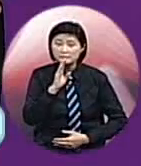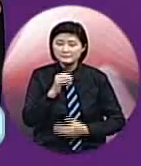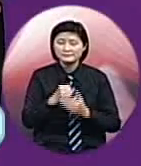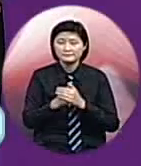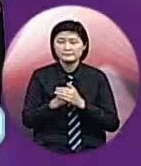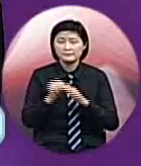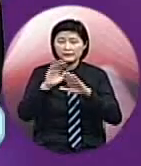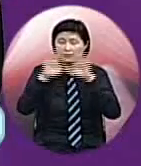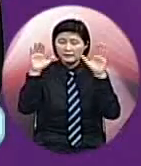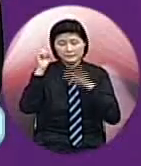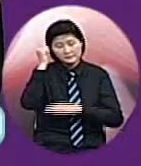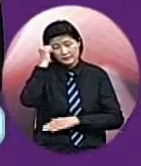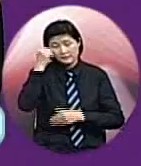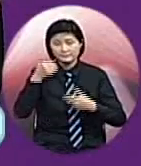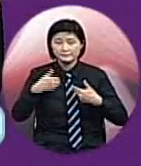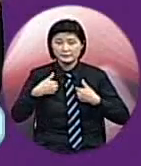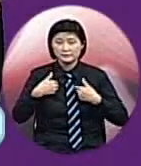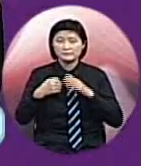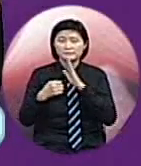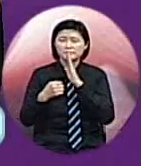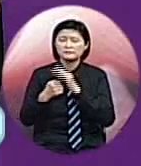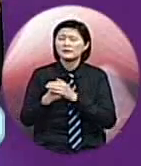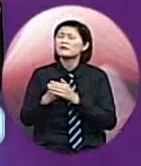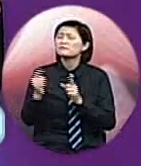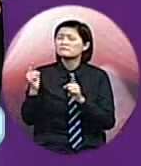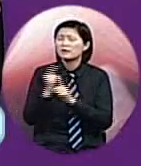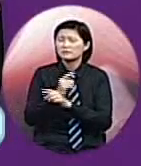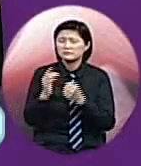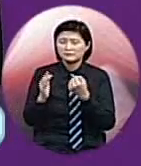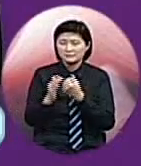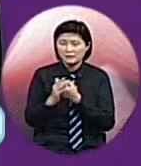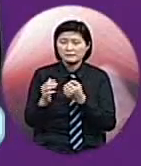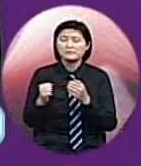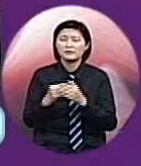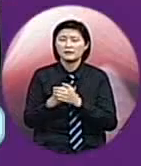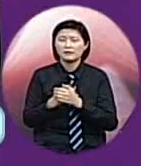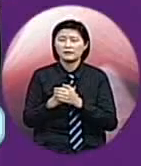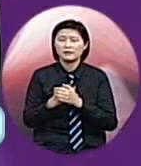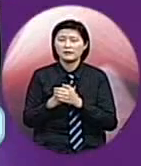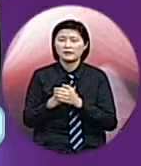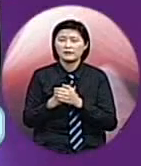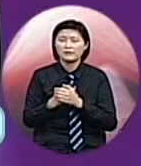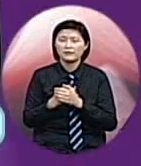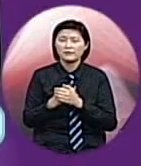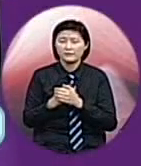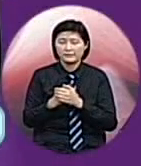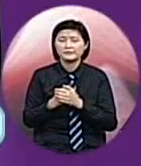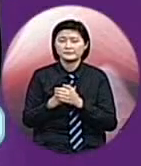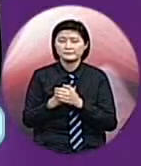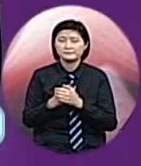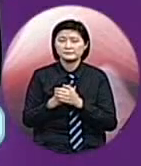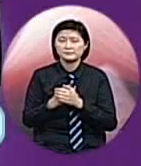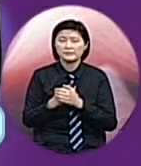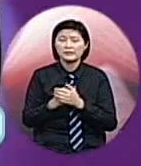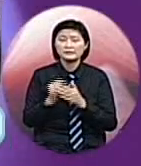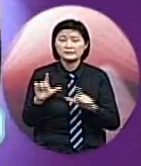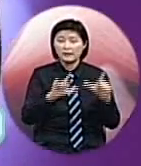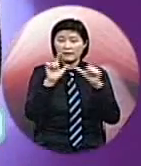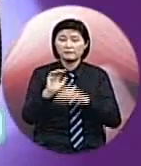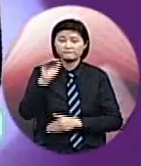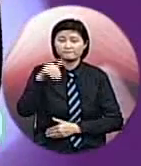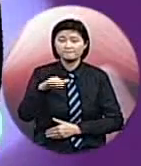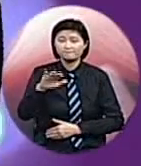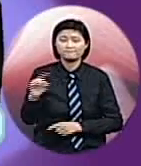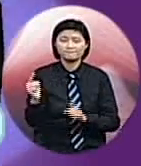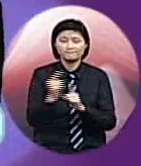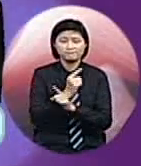그래요. 낮에 주무시고 그래야 되잖아요. 바뀌다 보니까 예, 네. 애로사항이 패턴이 바뀌어가요. 예, 패턴이 예. 바뀌면 그 애로사항이 뭐